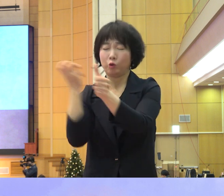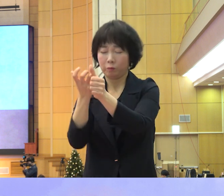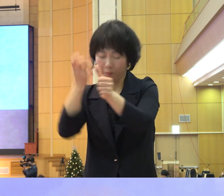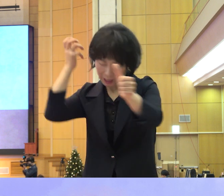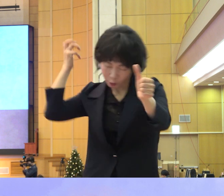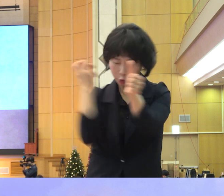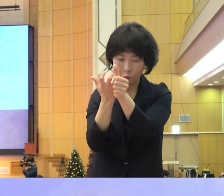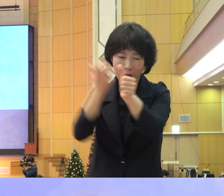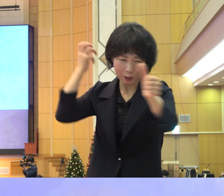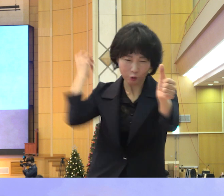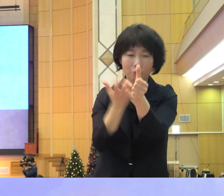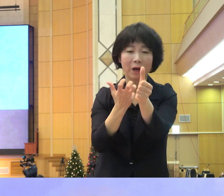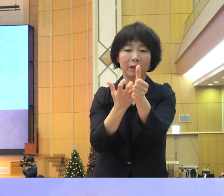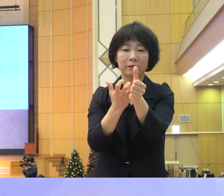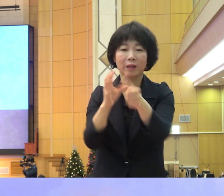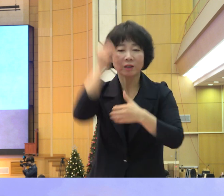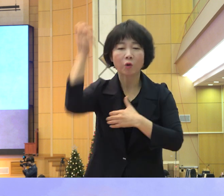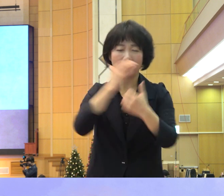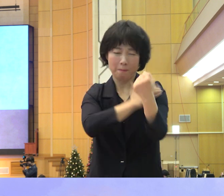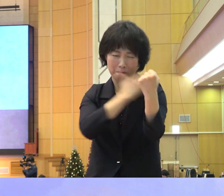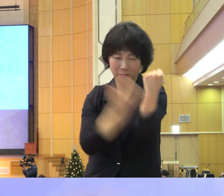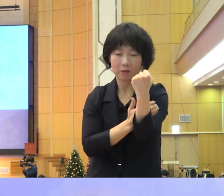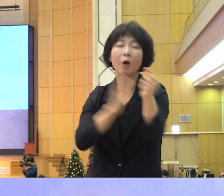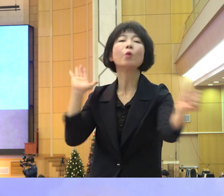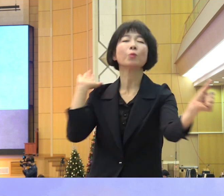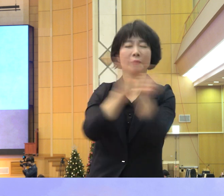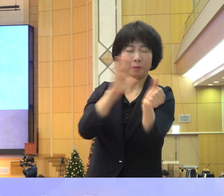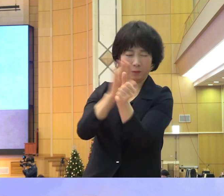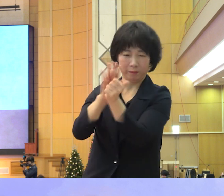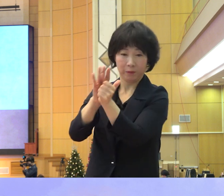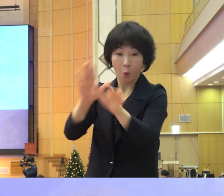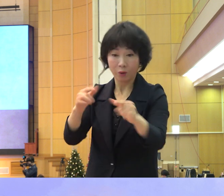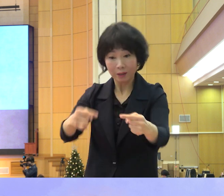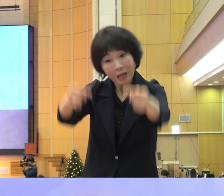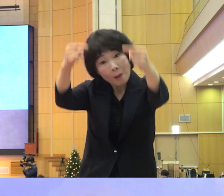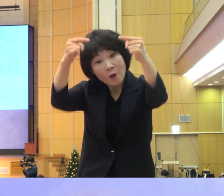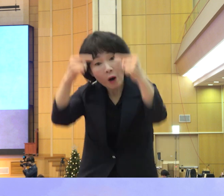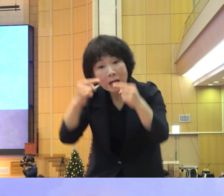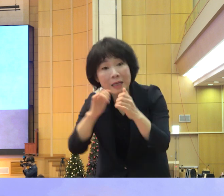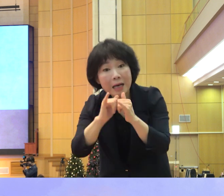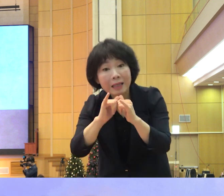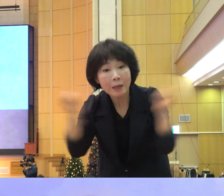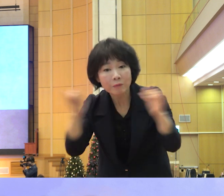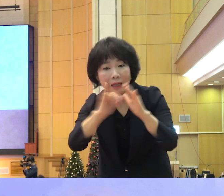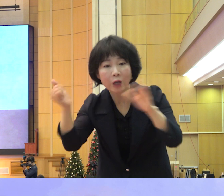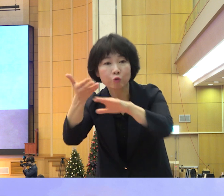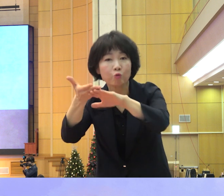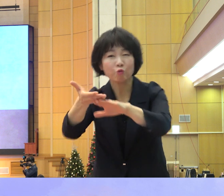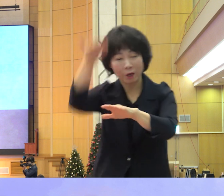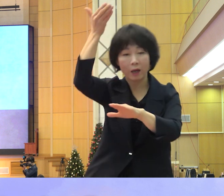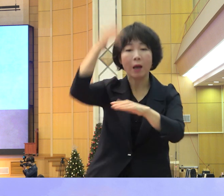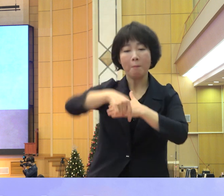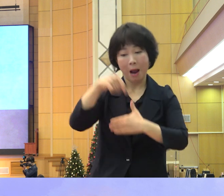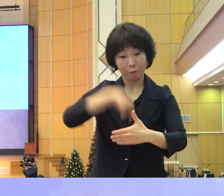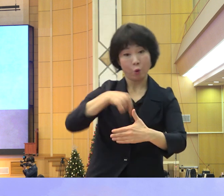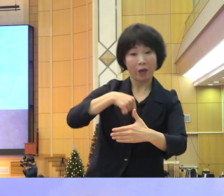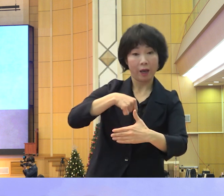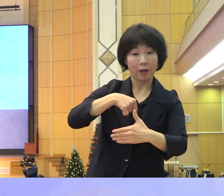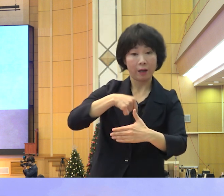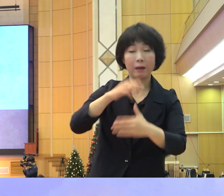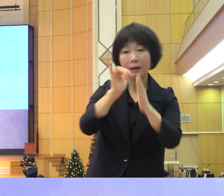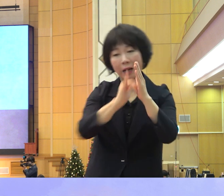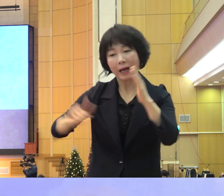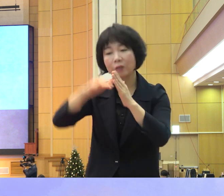충만과 성령의 능력과 도우심이 오늘 이 자리에 참석한 모든 분들 위에와